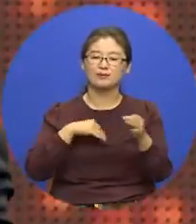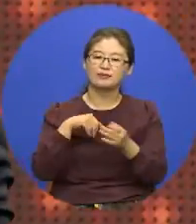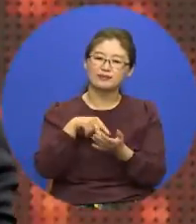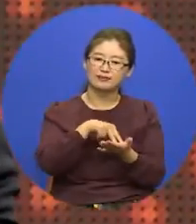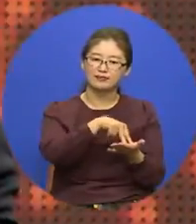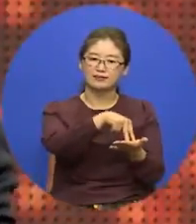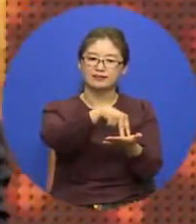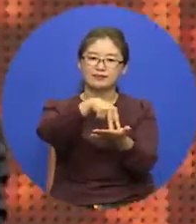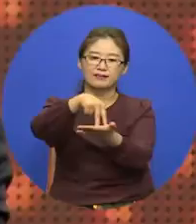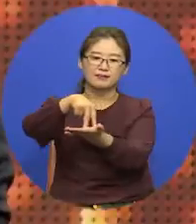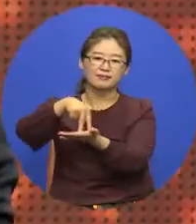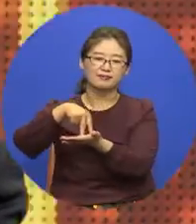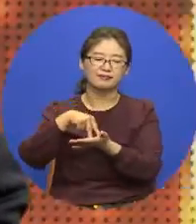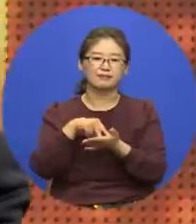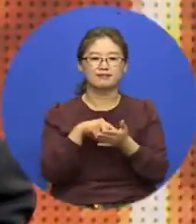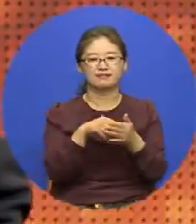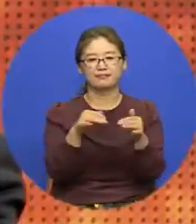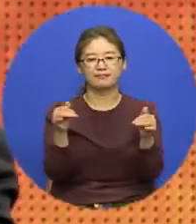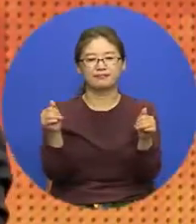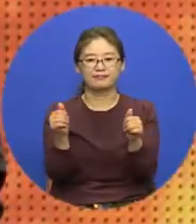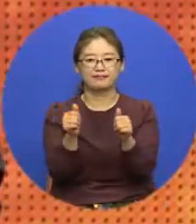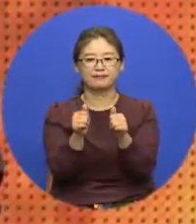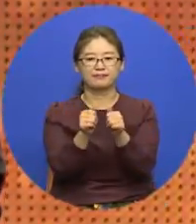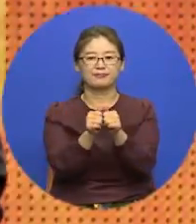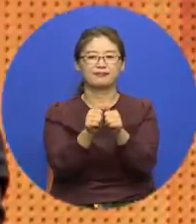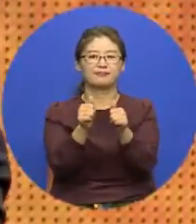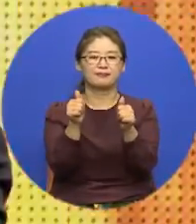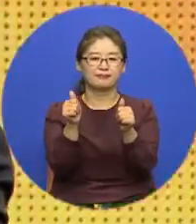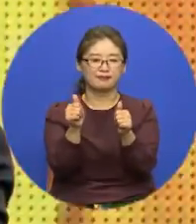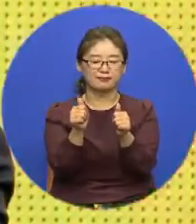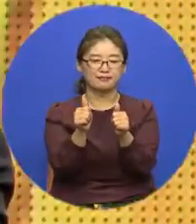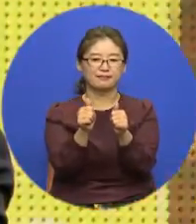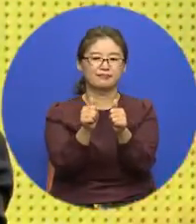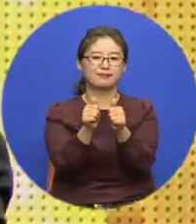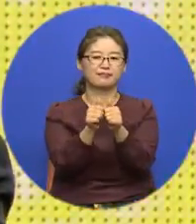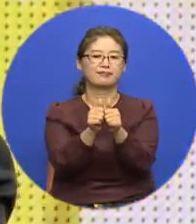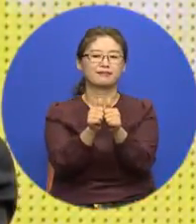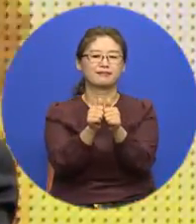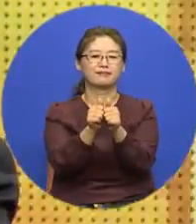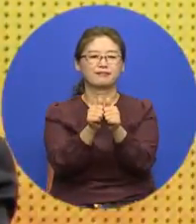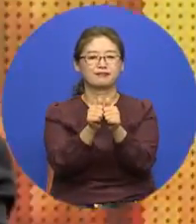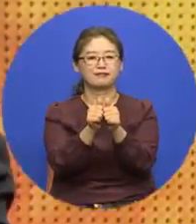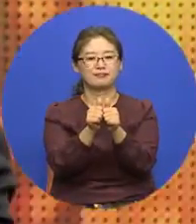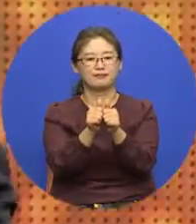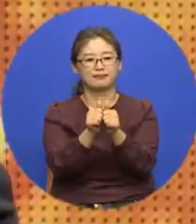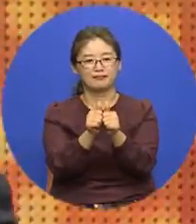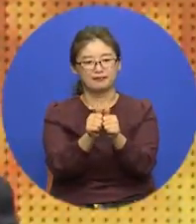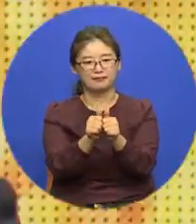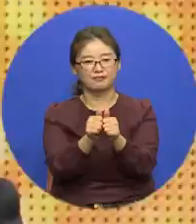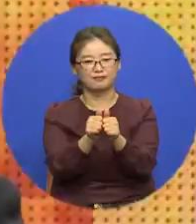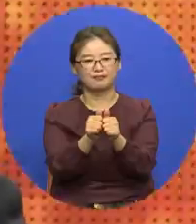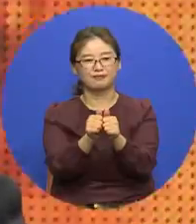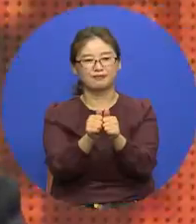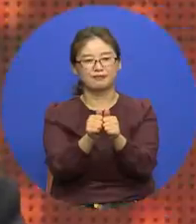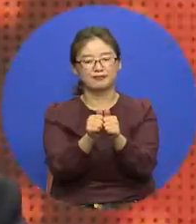외로운 사나이가